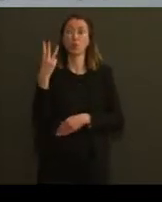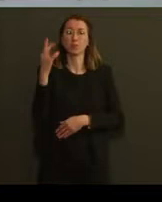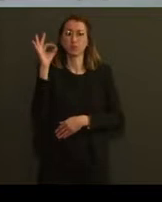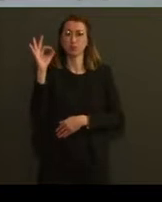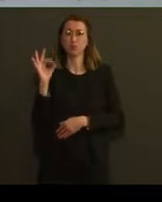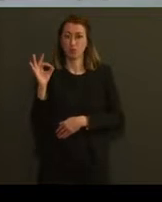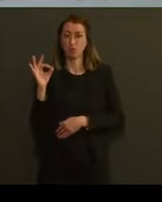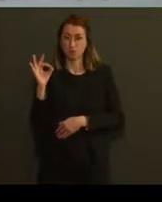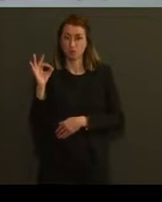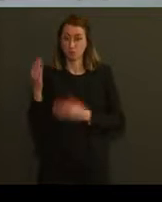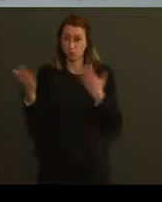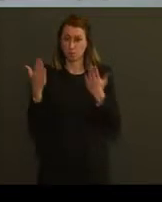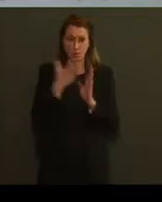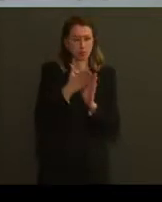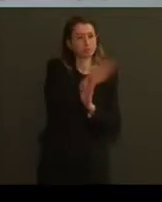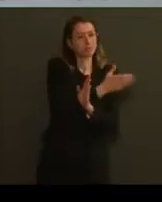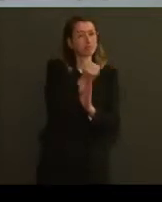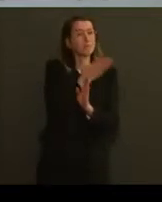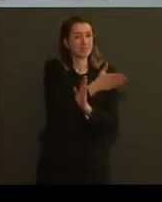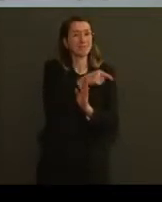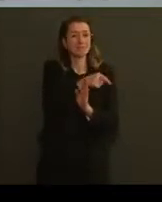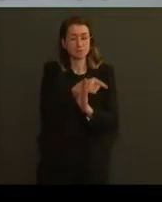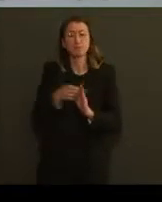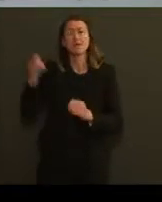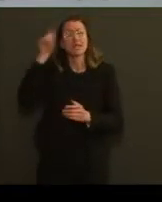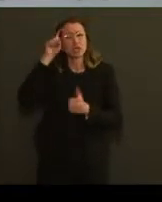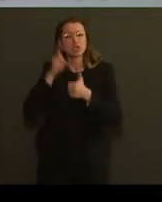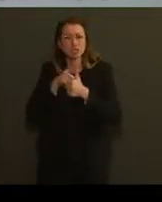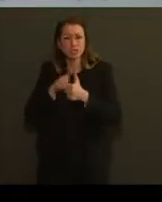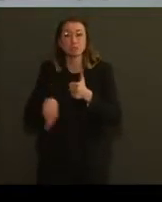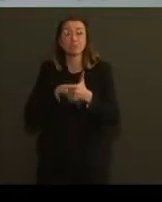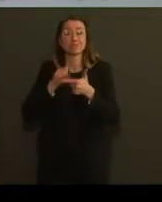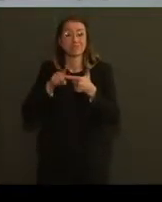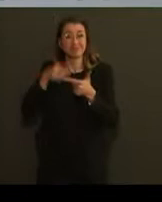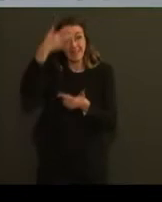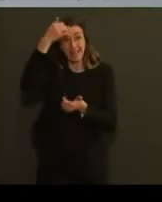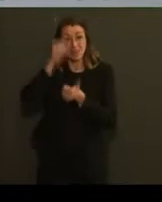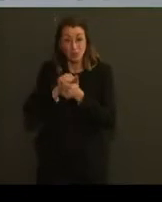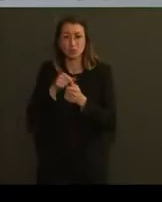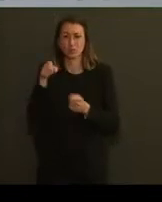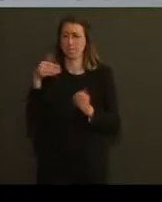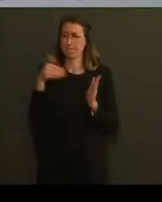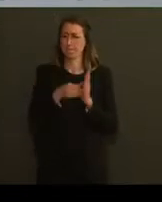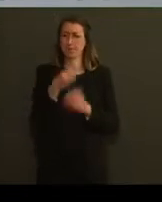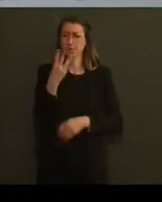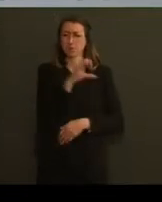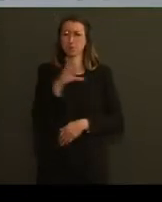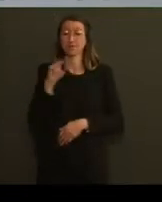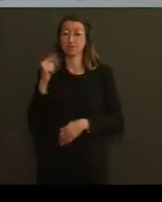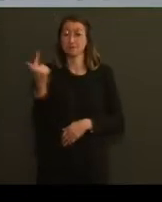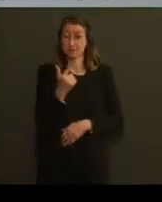proche de la province de Liège, la province du Hainaut, avec 1327 nouveaux cas, soit une augmentation de 107%.